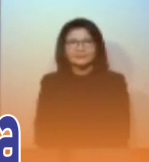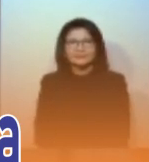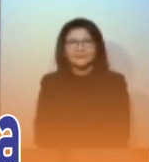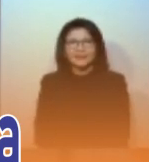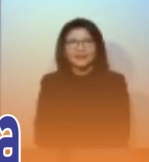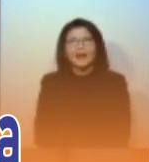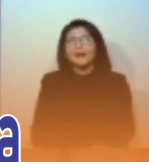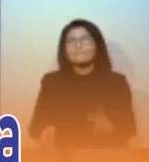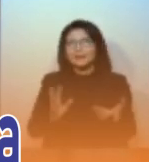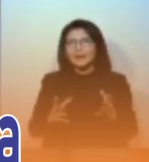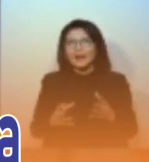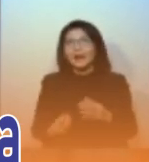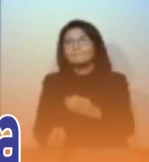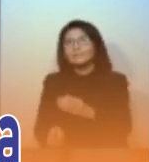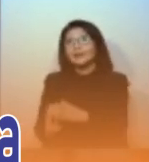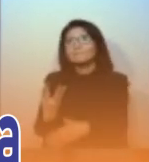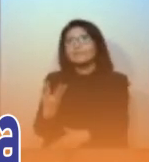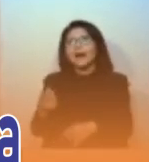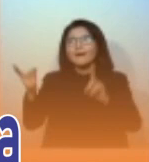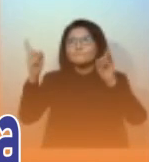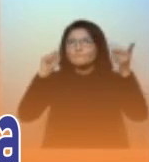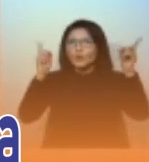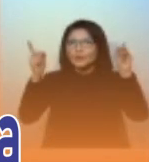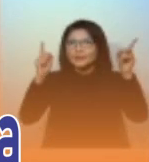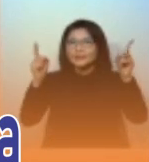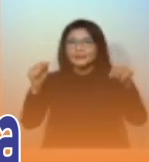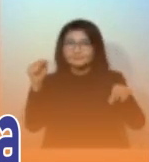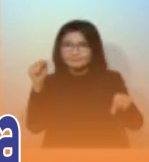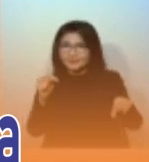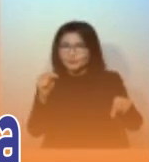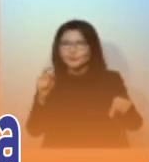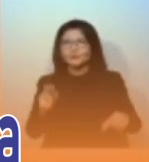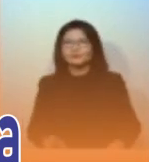suatu perkembangan politik itu